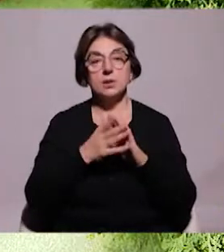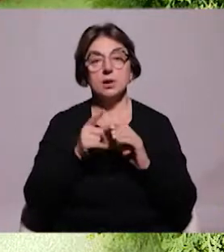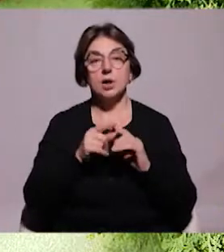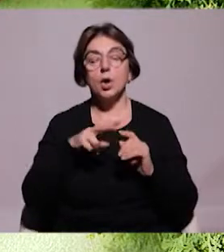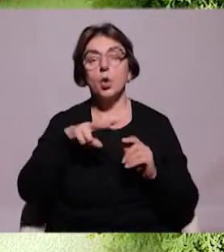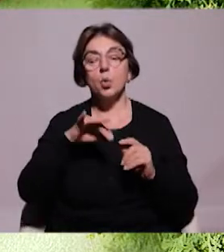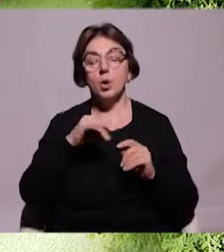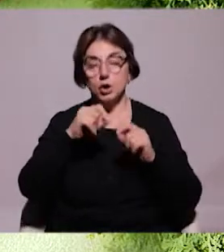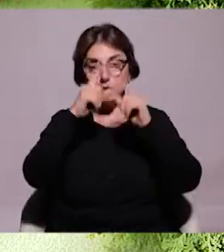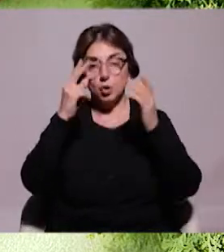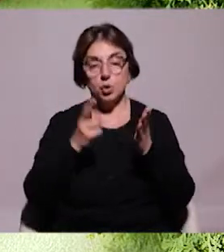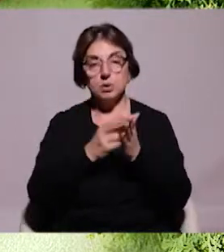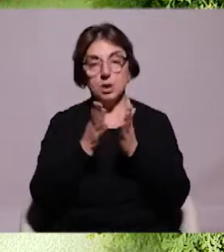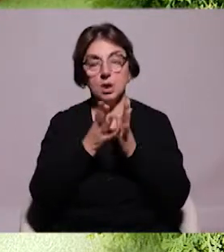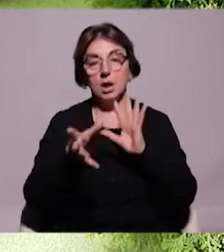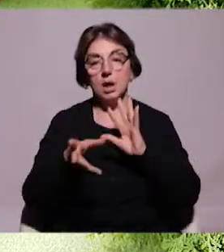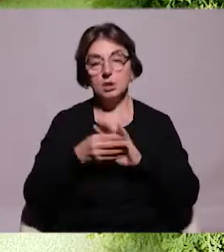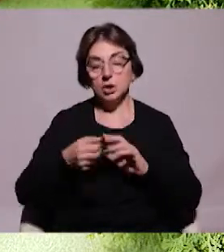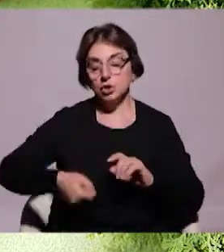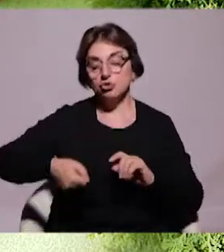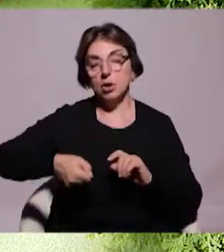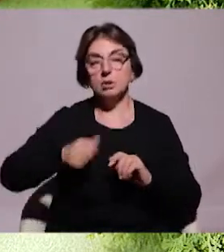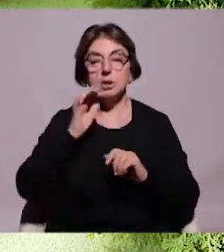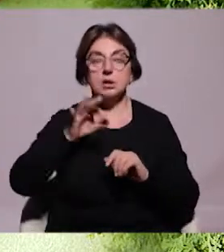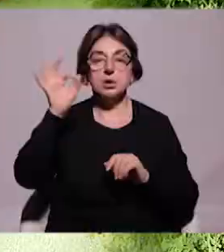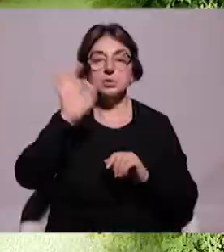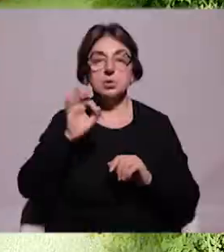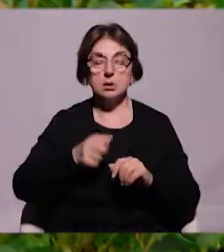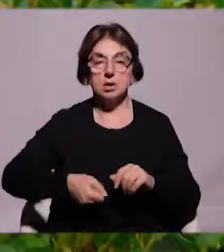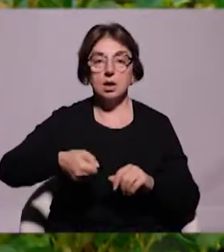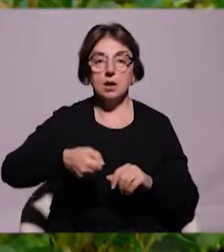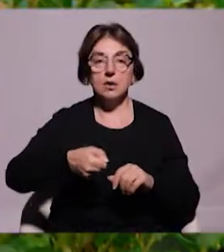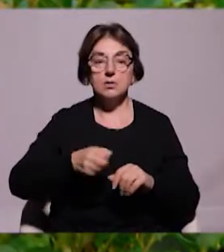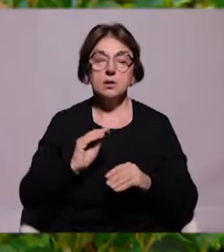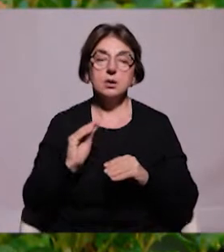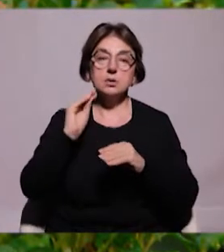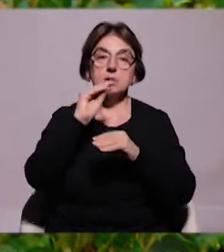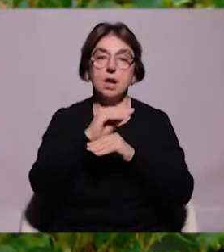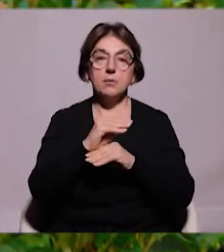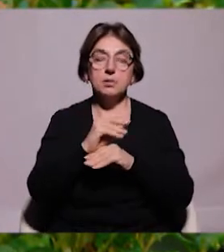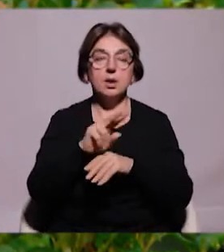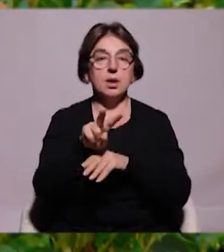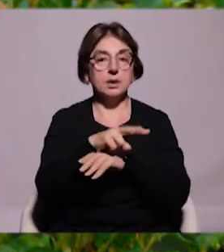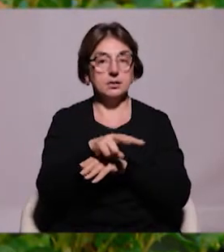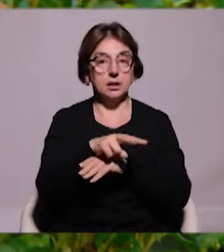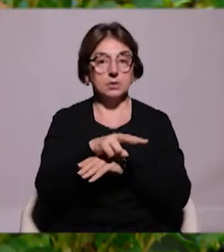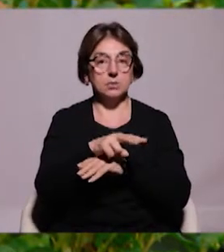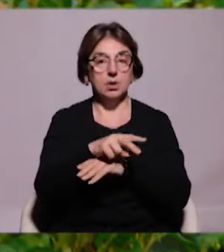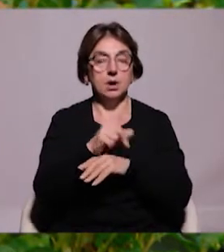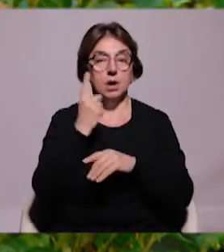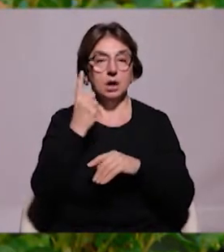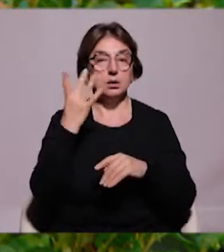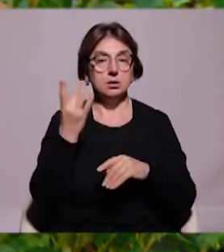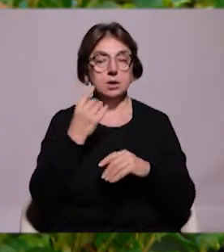ლუკა სკოლის სახელმძღვანელოებთან ერთად ჩანთით სისტემატიურად ატარებდა დამატებით ლიტერატურას.